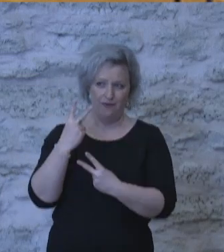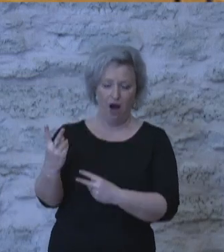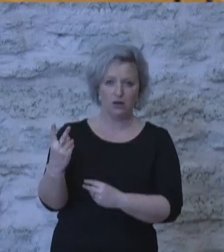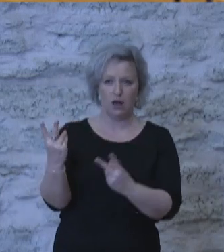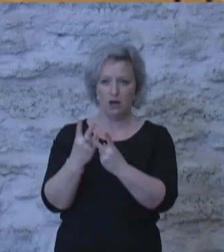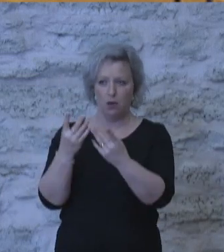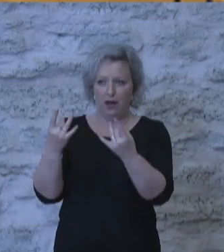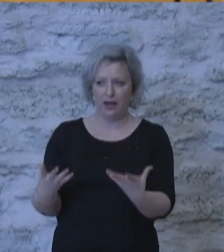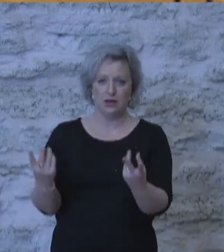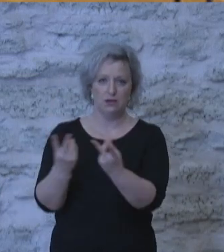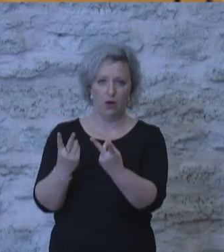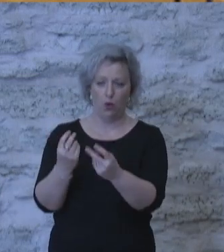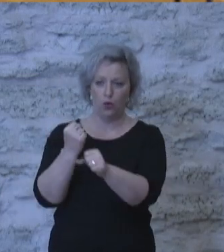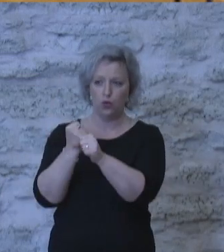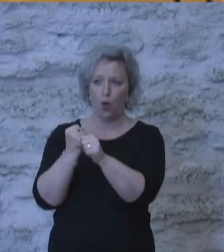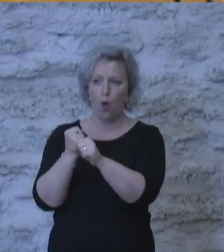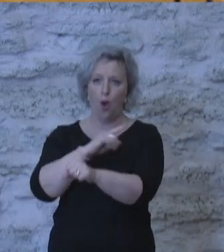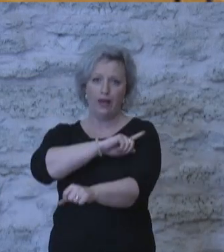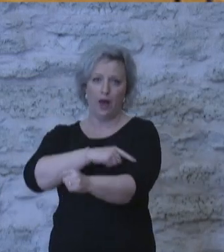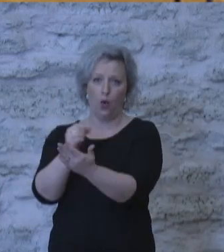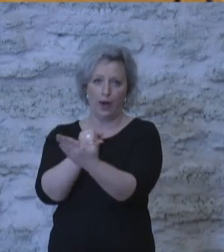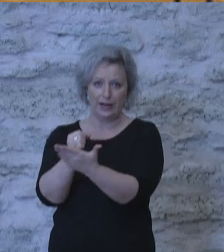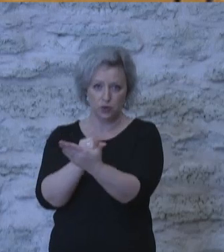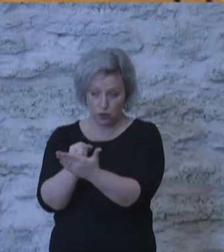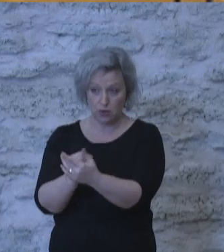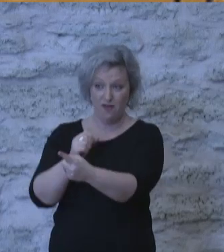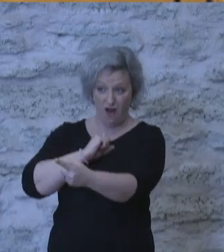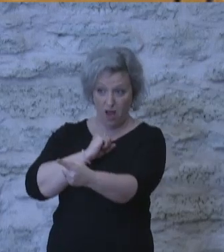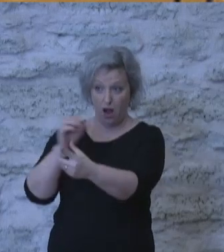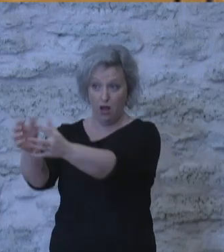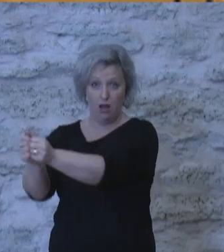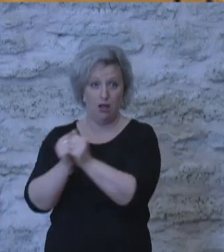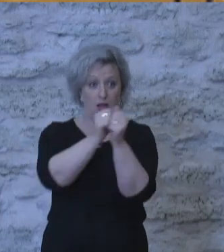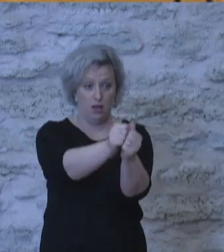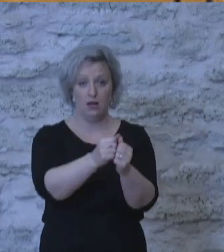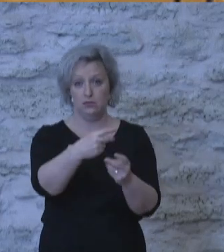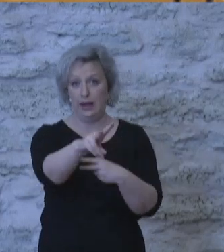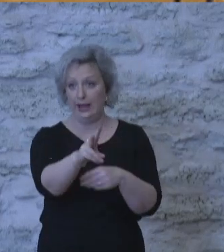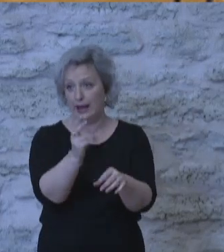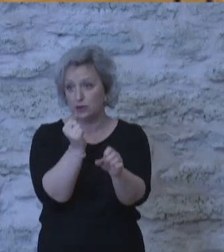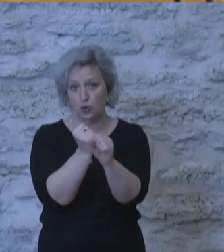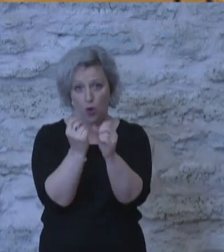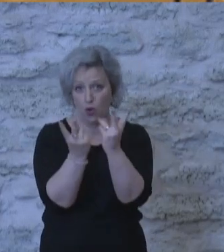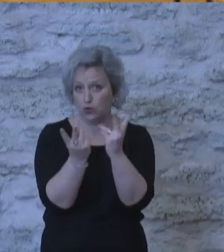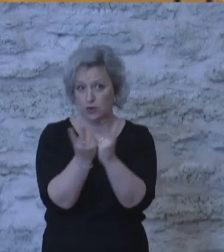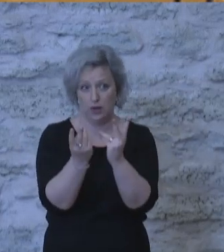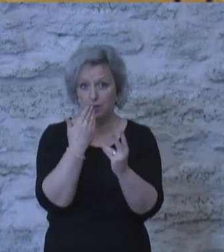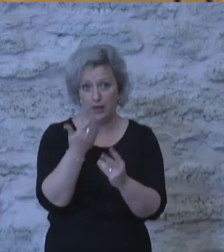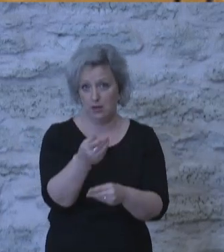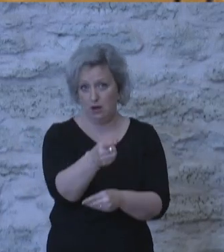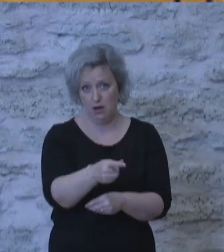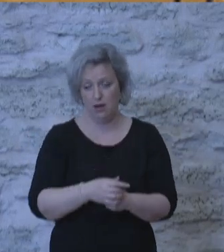kuskil laakil olevat tööjuuresurssi, mida võib siis vajadusel suunata tegema vistahes välitööd